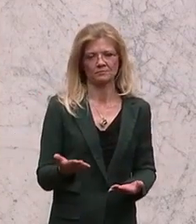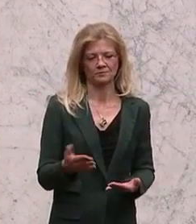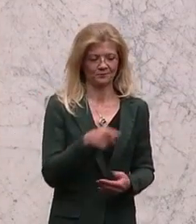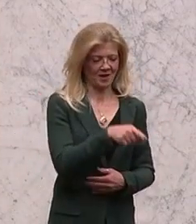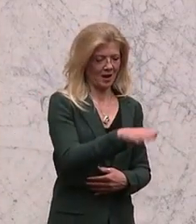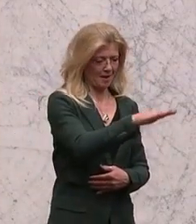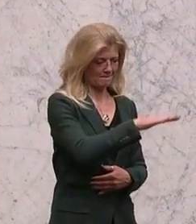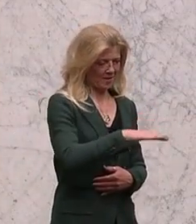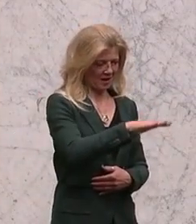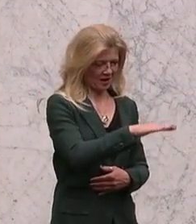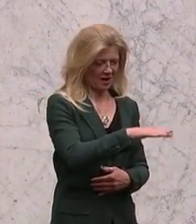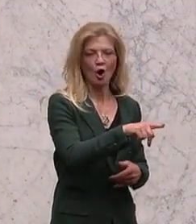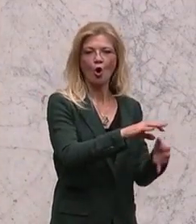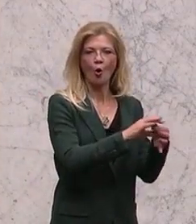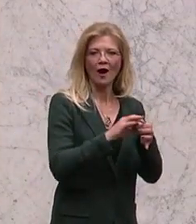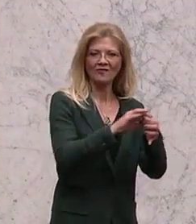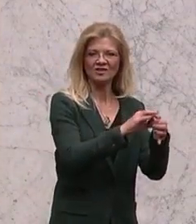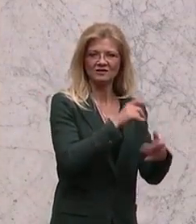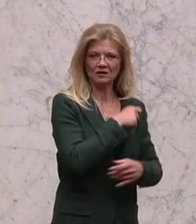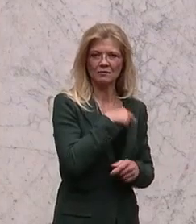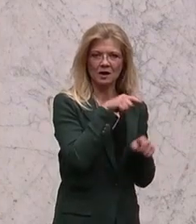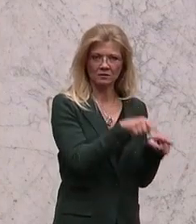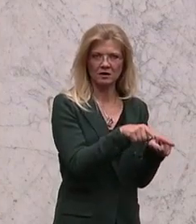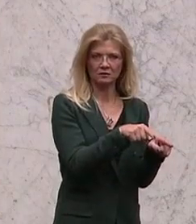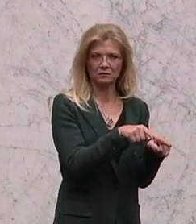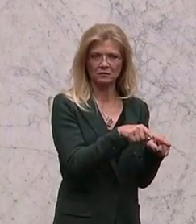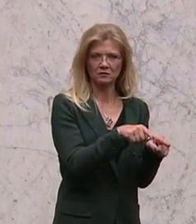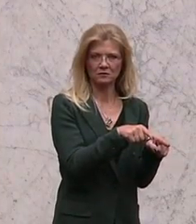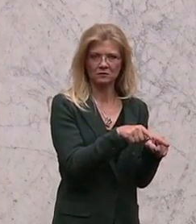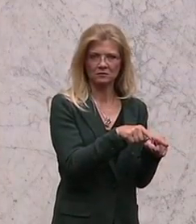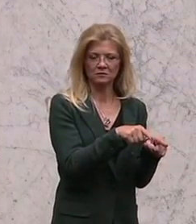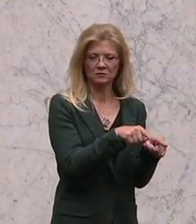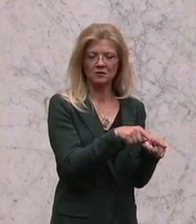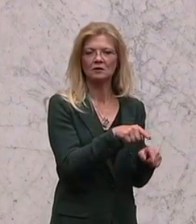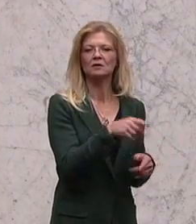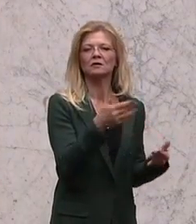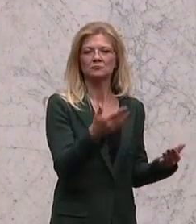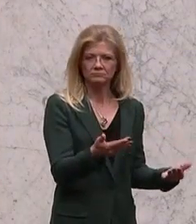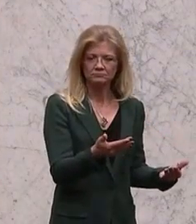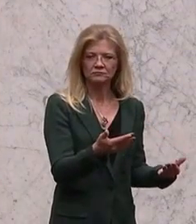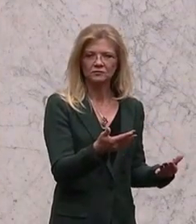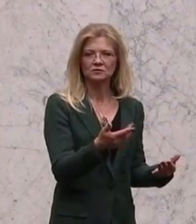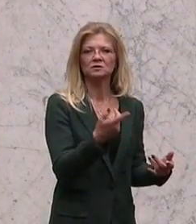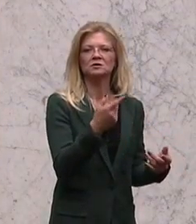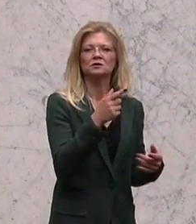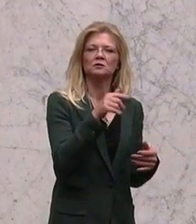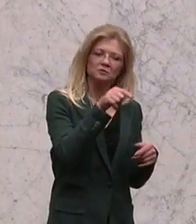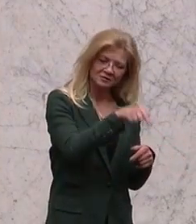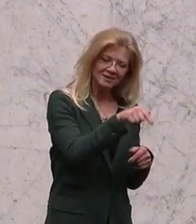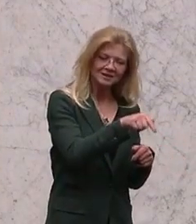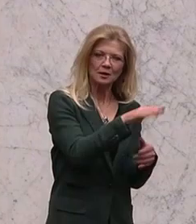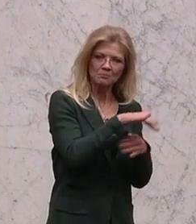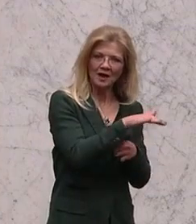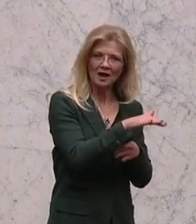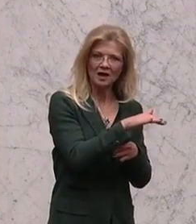der organisierten Kriminalität ist der Suchtgifthandel ein Teil der Finanzierung für